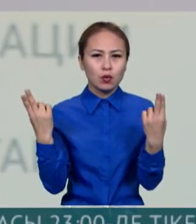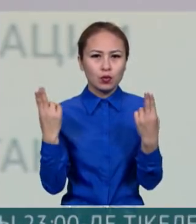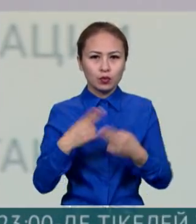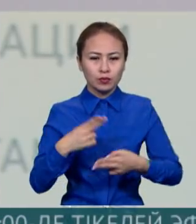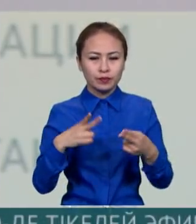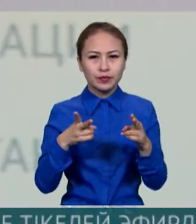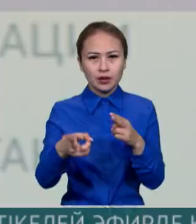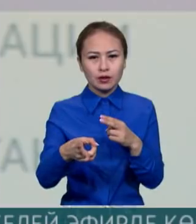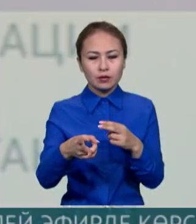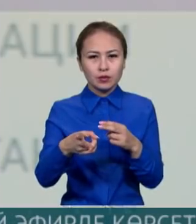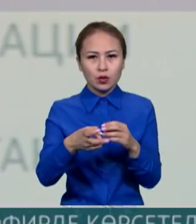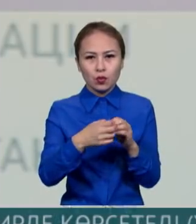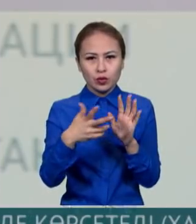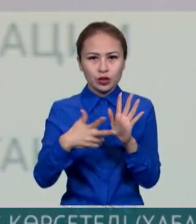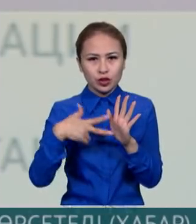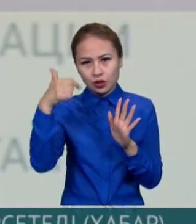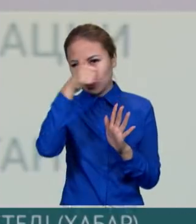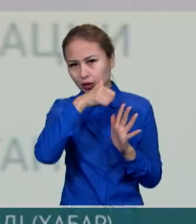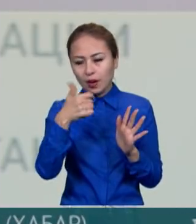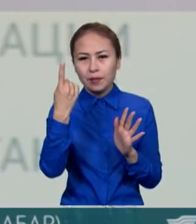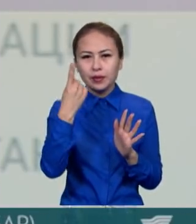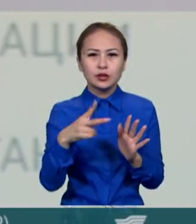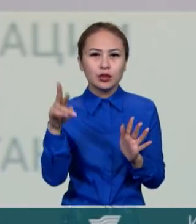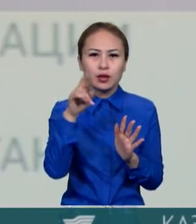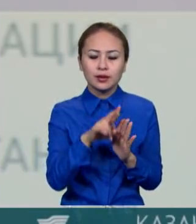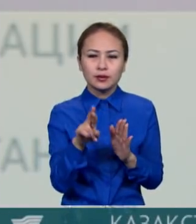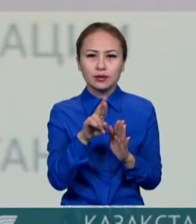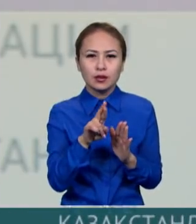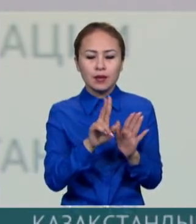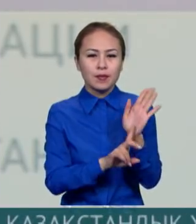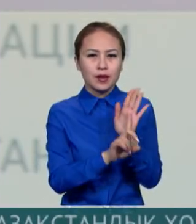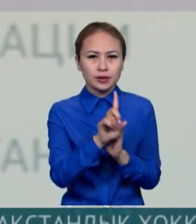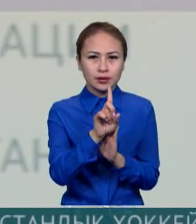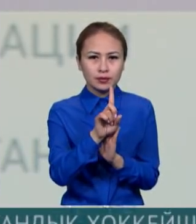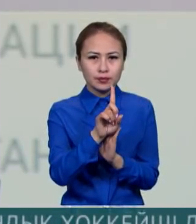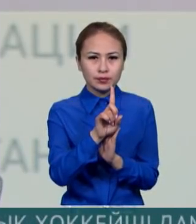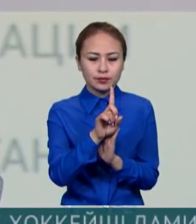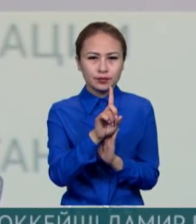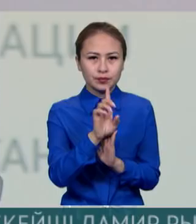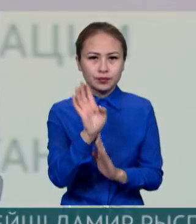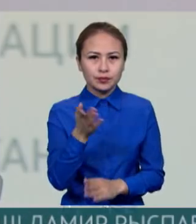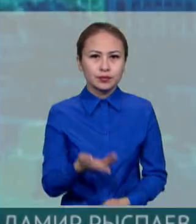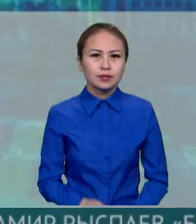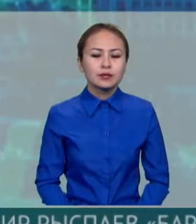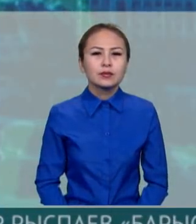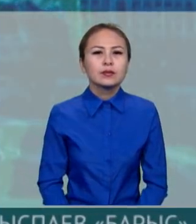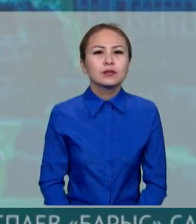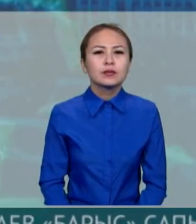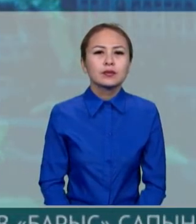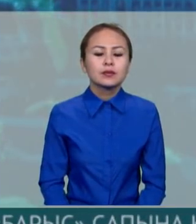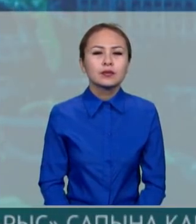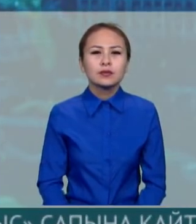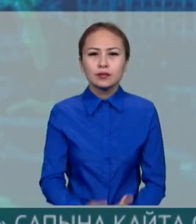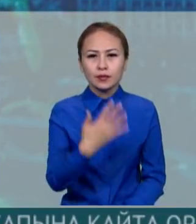кодексі 2018 жылғы 1 қаңтардан бастап күшіне енеді.